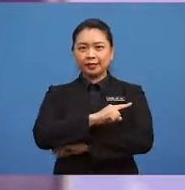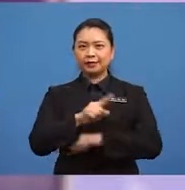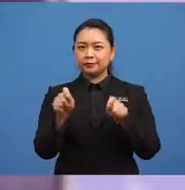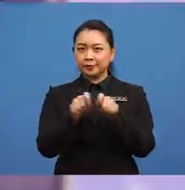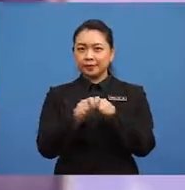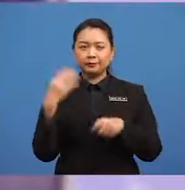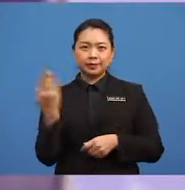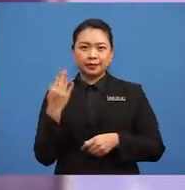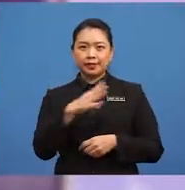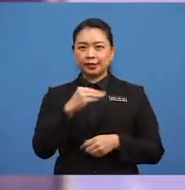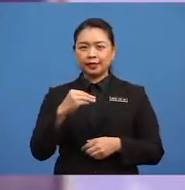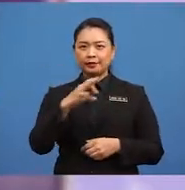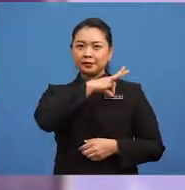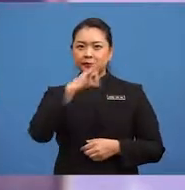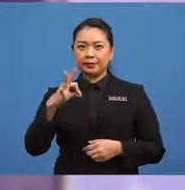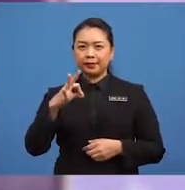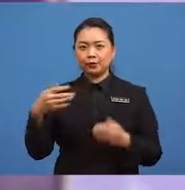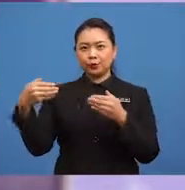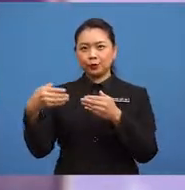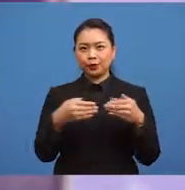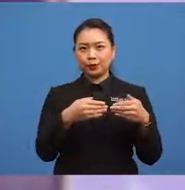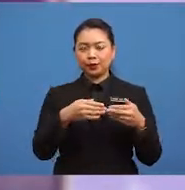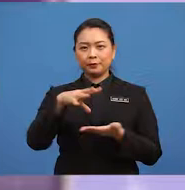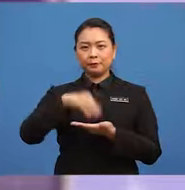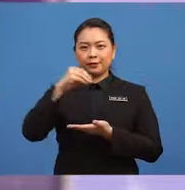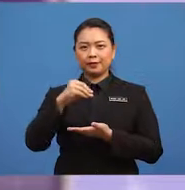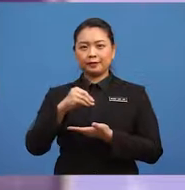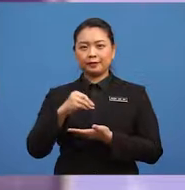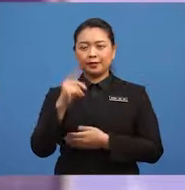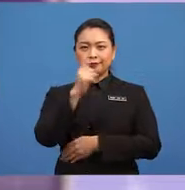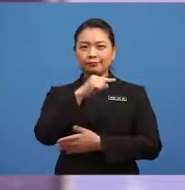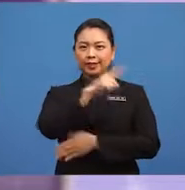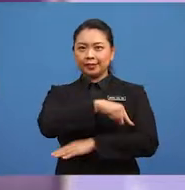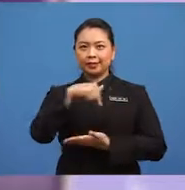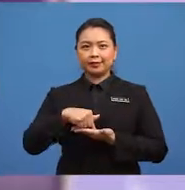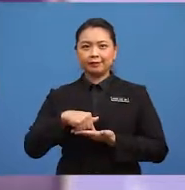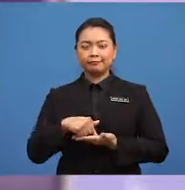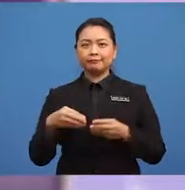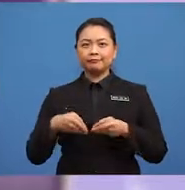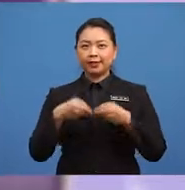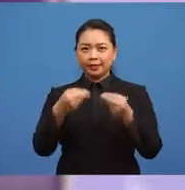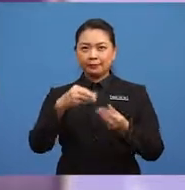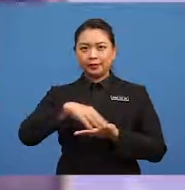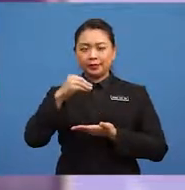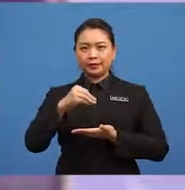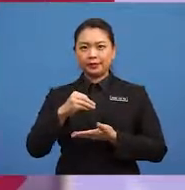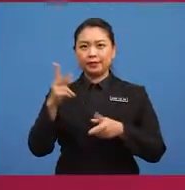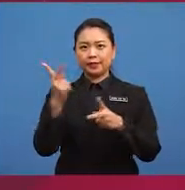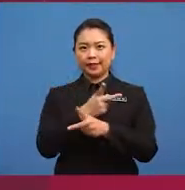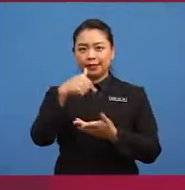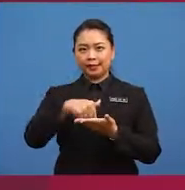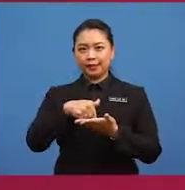biasa serta bersemangat untuk meneruskan sesi pembelajaran maya ini. Bagi slot pembelajaran biologi kali